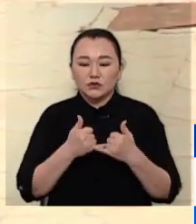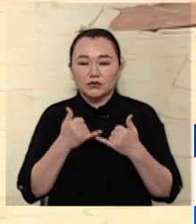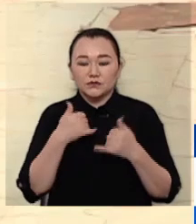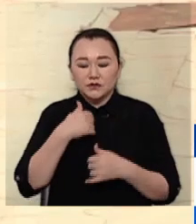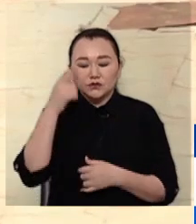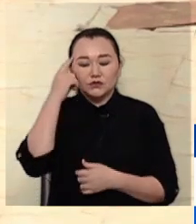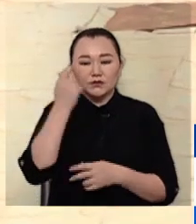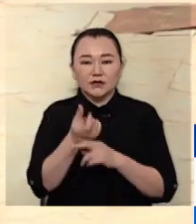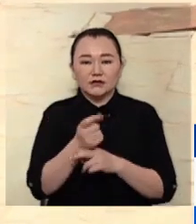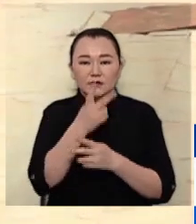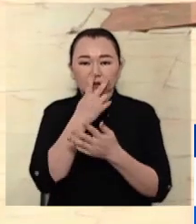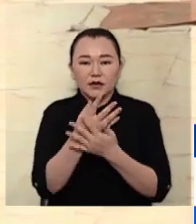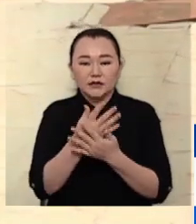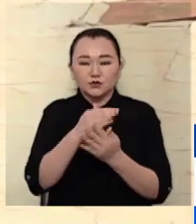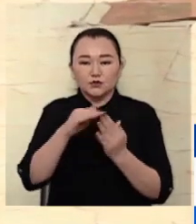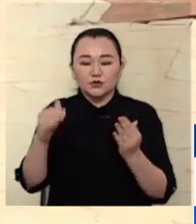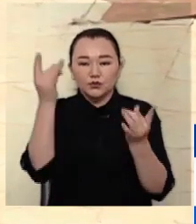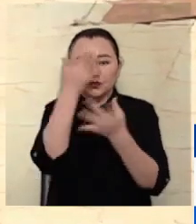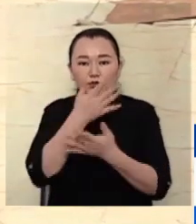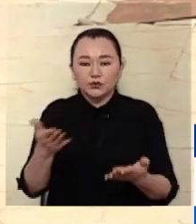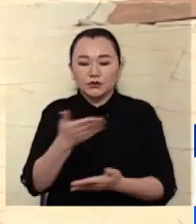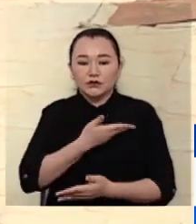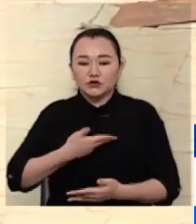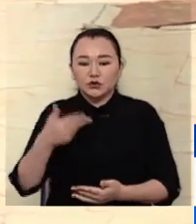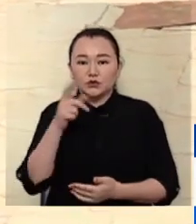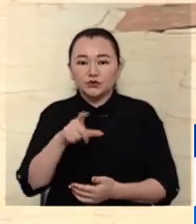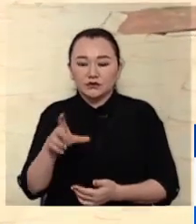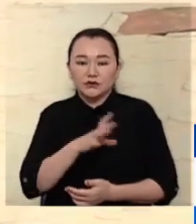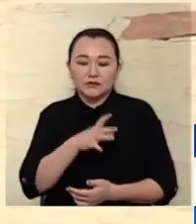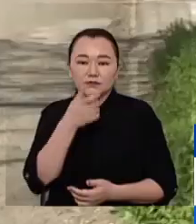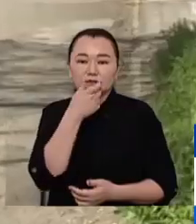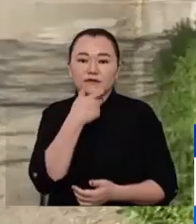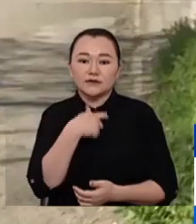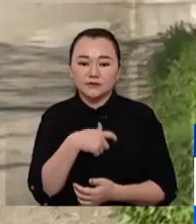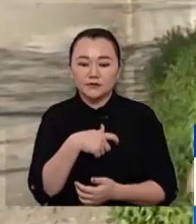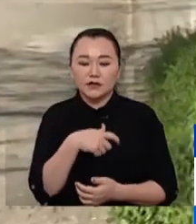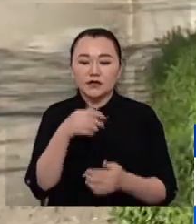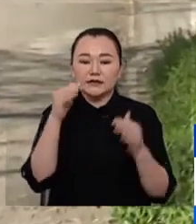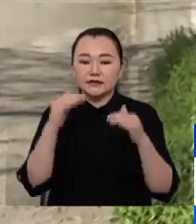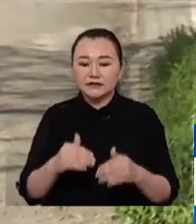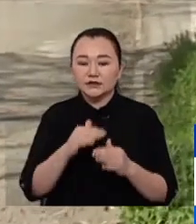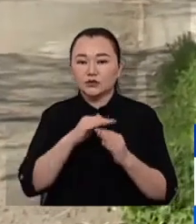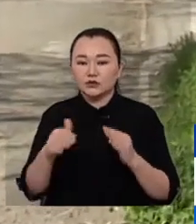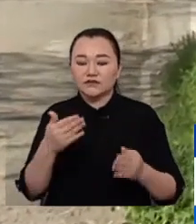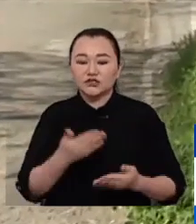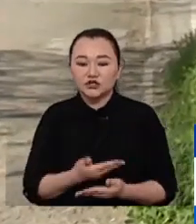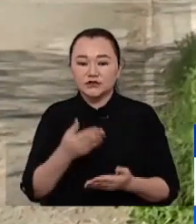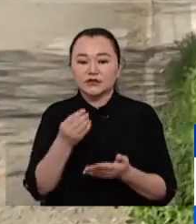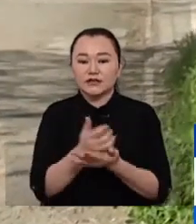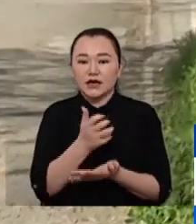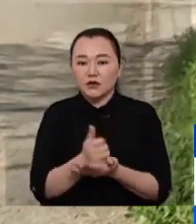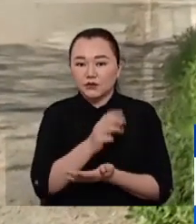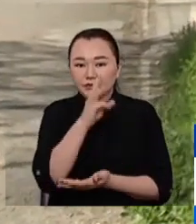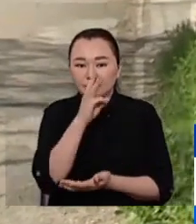Мне кажется, это показывает уровень культуры наших людей. Надо быть скромнее. Низкий уровень жизни, дохода,